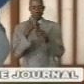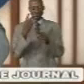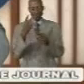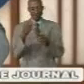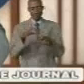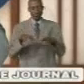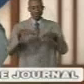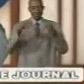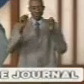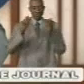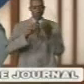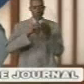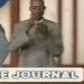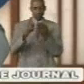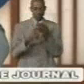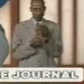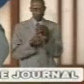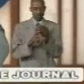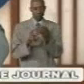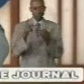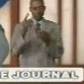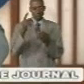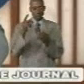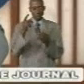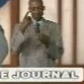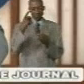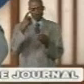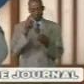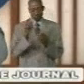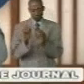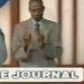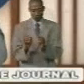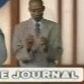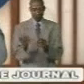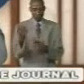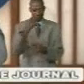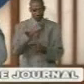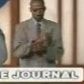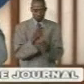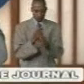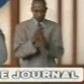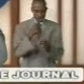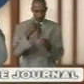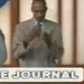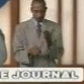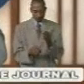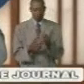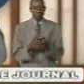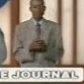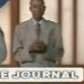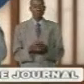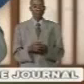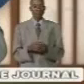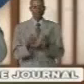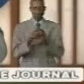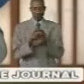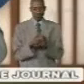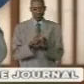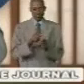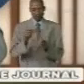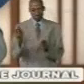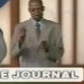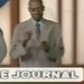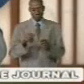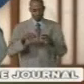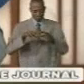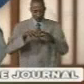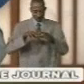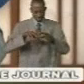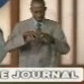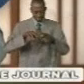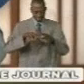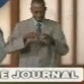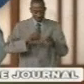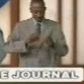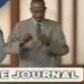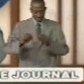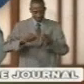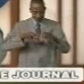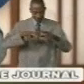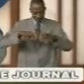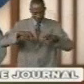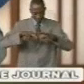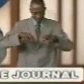projets d'ordre du jour et d'ordonnancement des travaux, huis clos, élargi 1+4. Examen des demandes d'adhésion